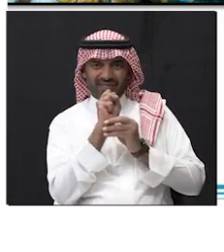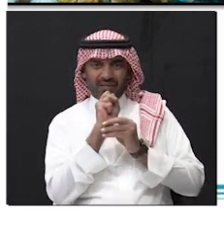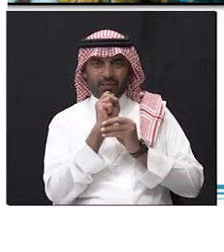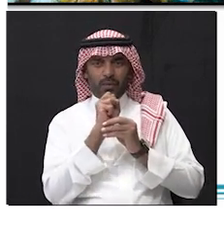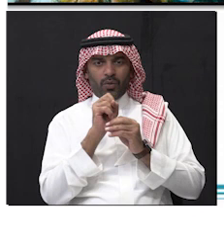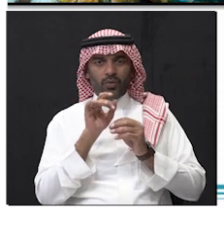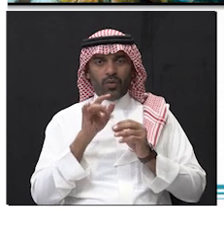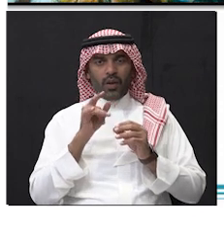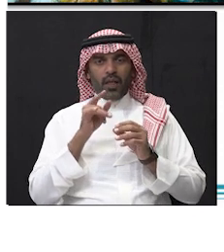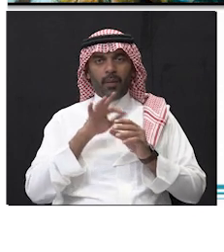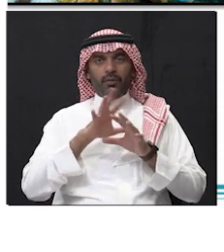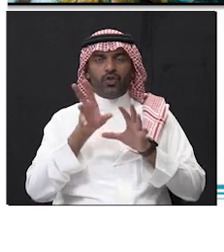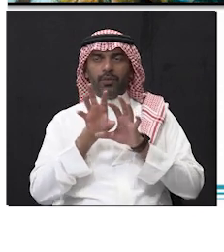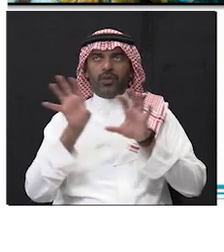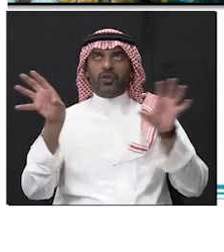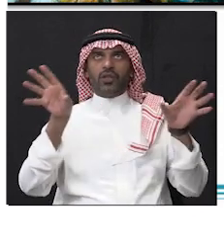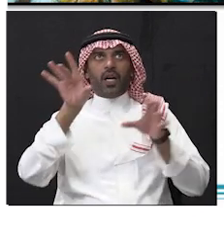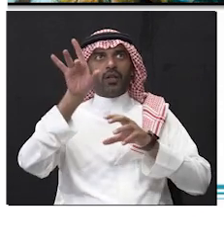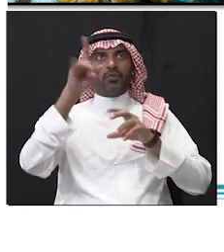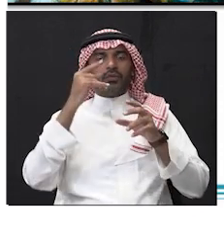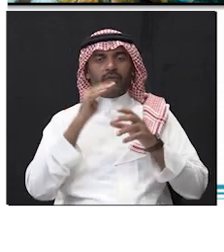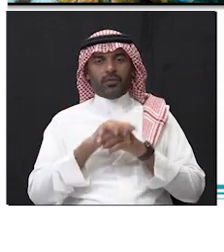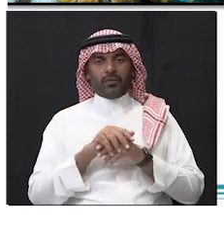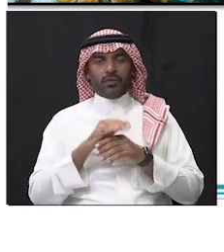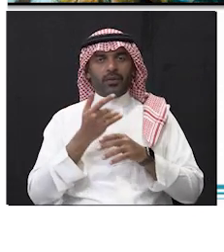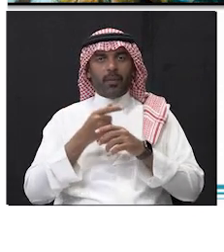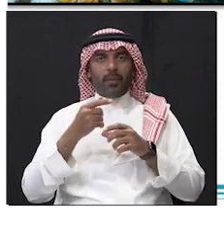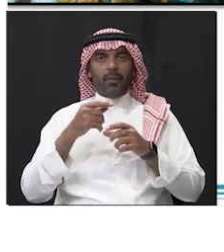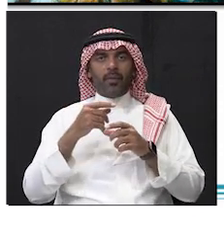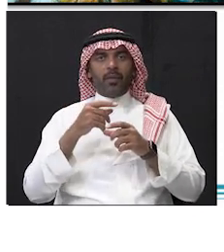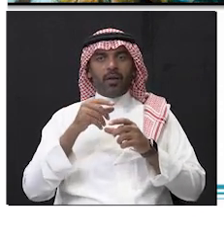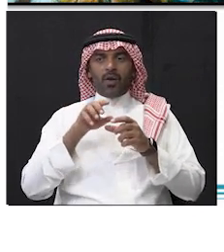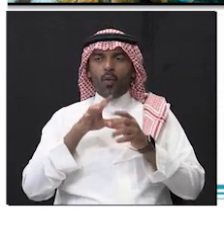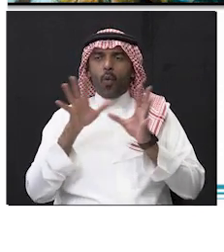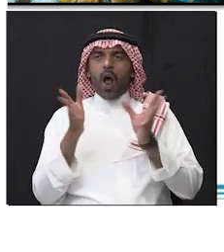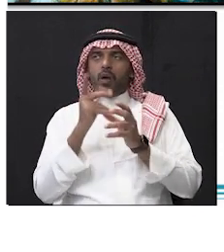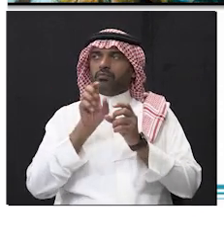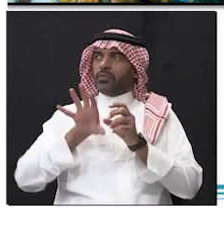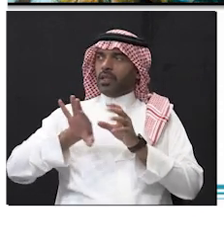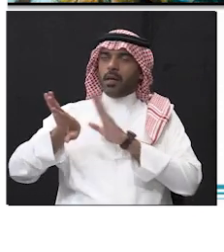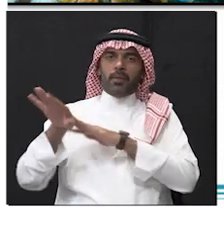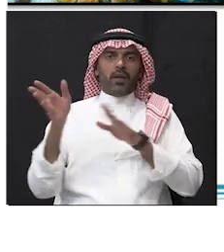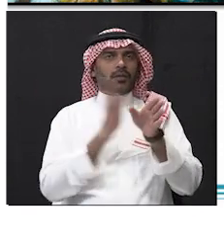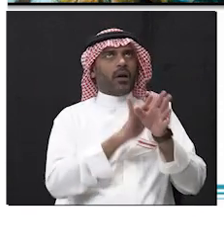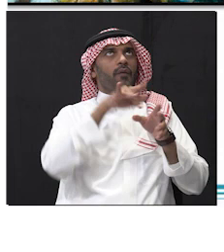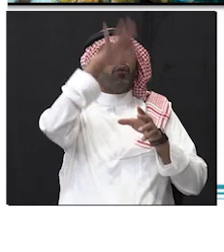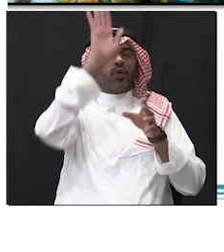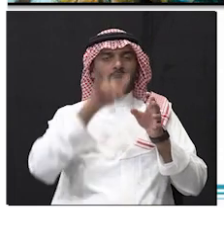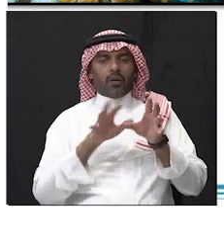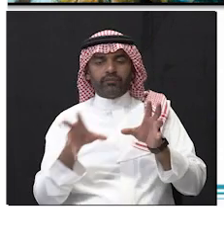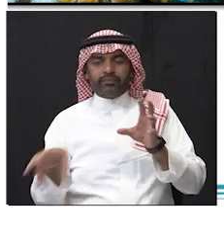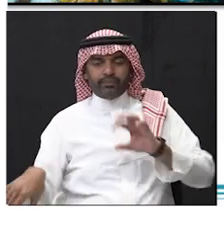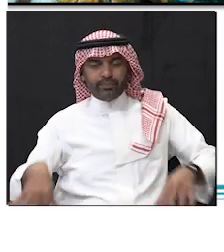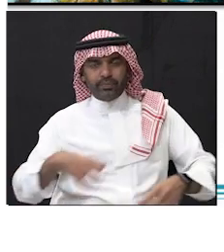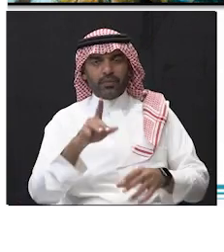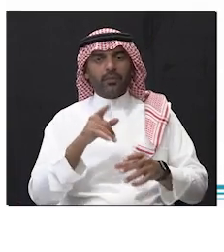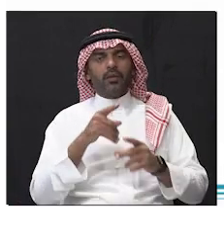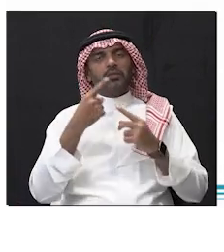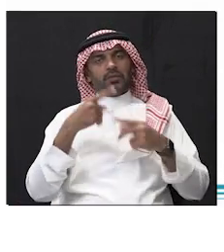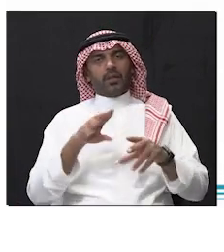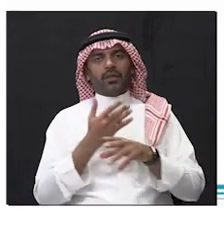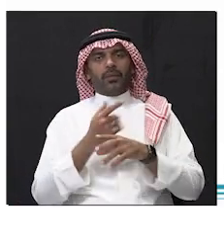أحسنتم، الإجابة صحيحة، بما أنها شكلها دائري وبالتالي تستطيع الحصول على الغذاء من جميع الاتجاهات.